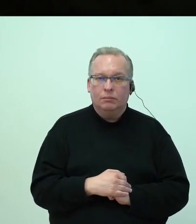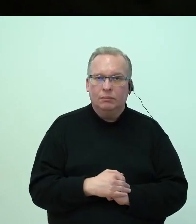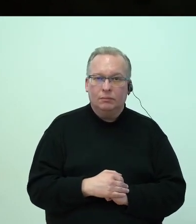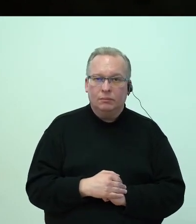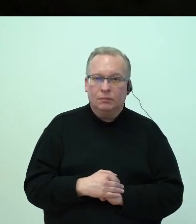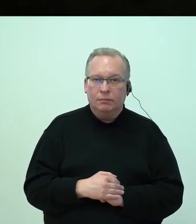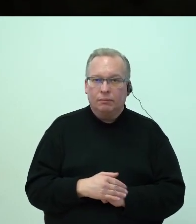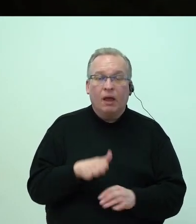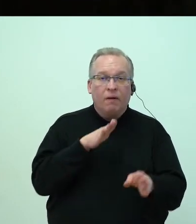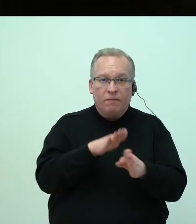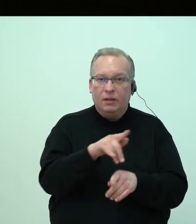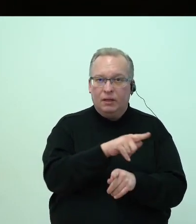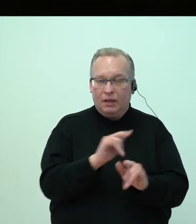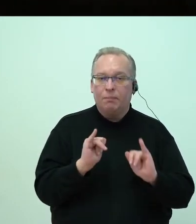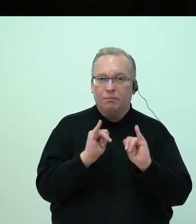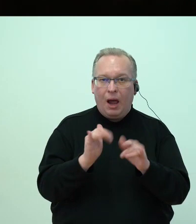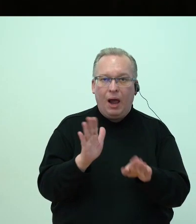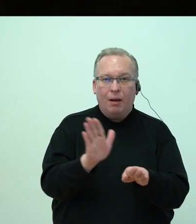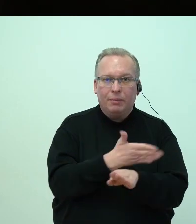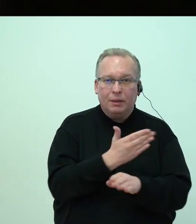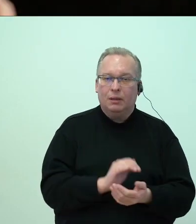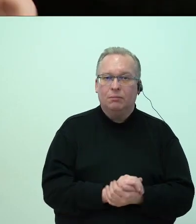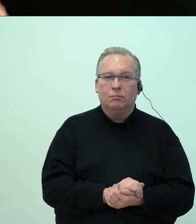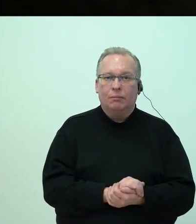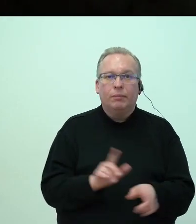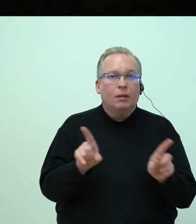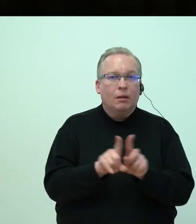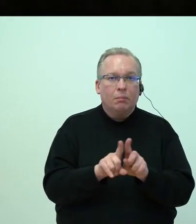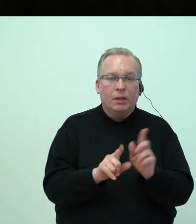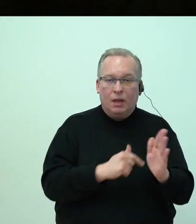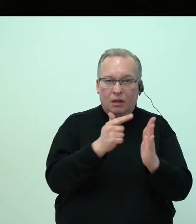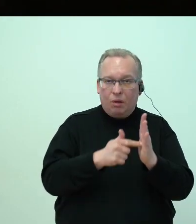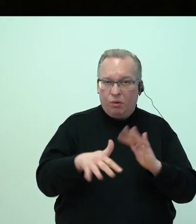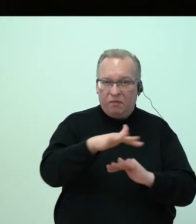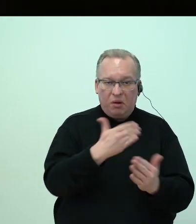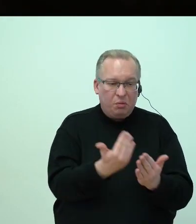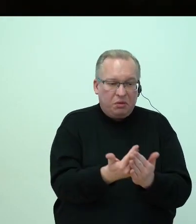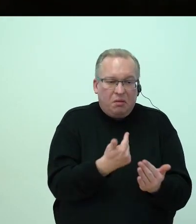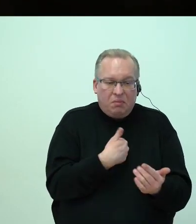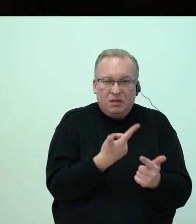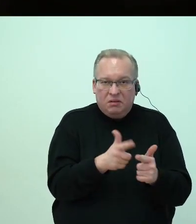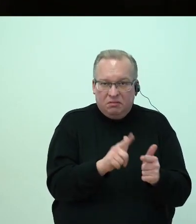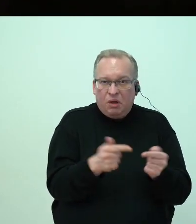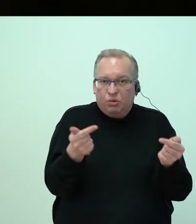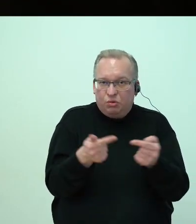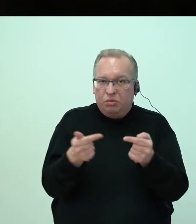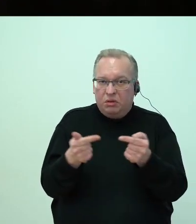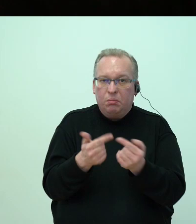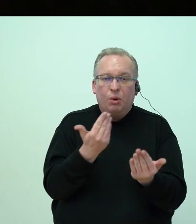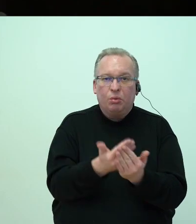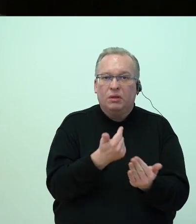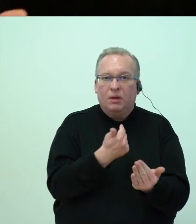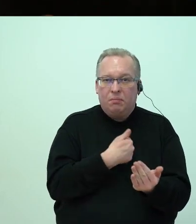įgyvendinti jam apkaltą, daro ir taip pat klausimas kyla visuomenė, o kodėl mes visai tai primame, kodėl mes visą